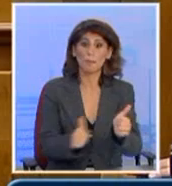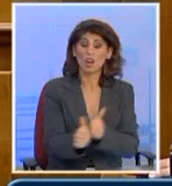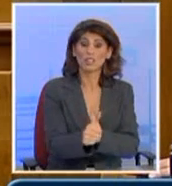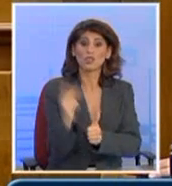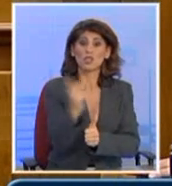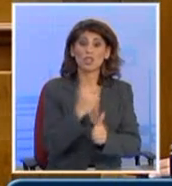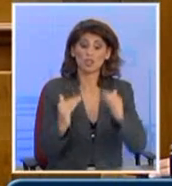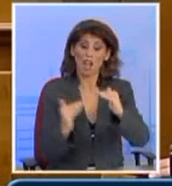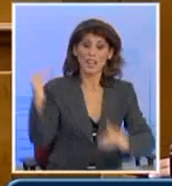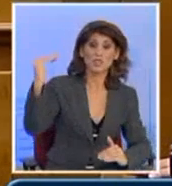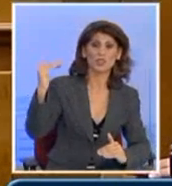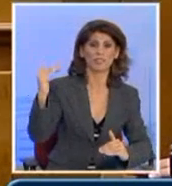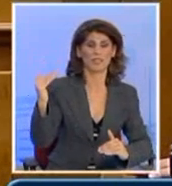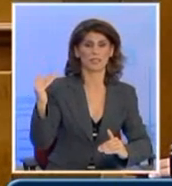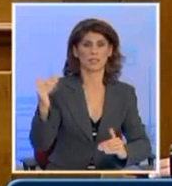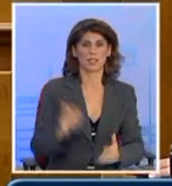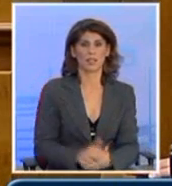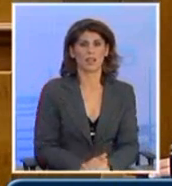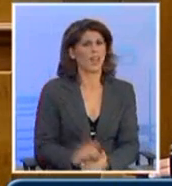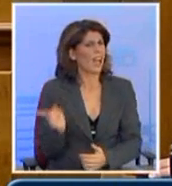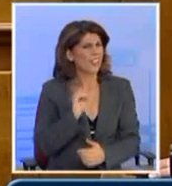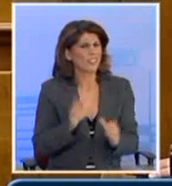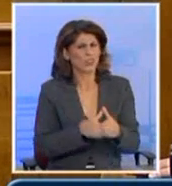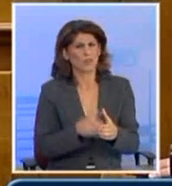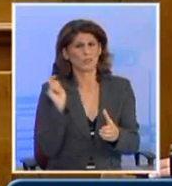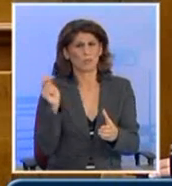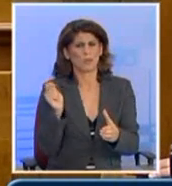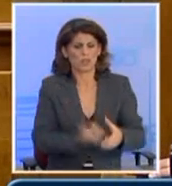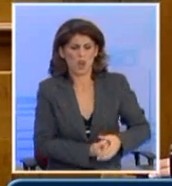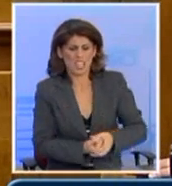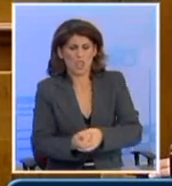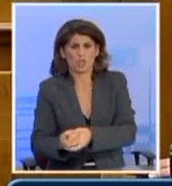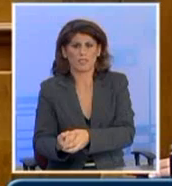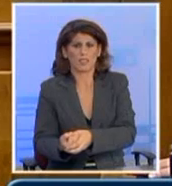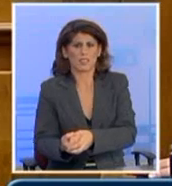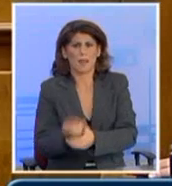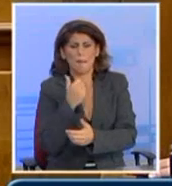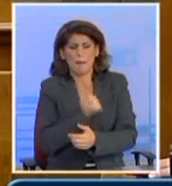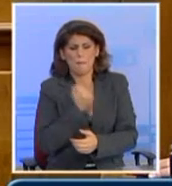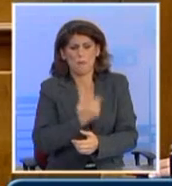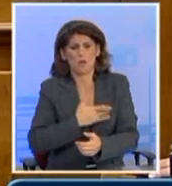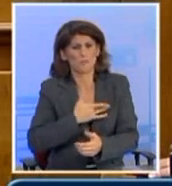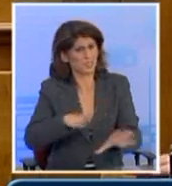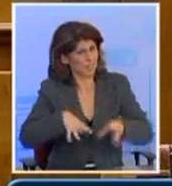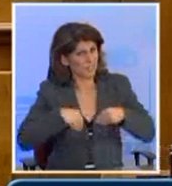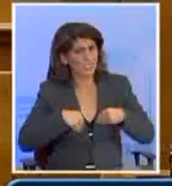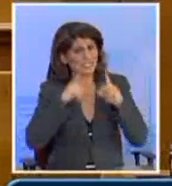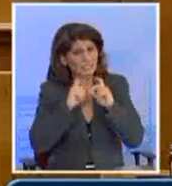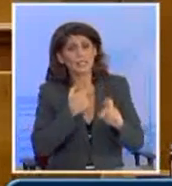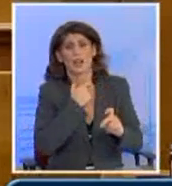των κοινωνικών ανισοτήτων. Δεν είναι το κόμμα των πολιτικών λιτότητας που με πόνο ψυχής υιοθέτησε κατά